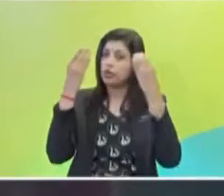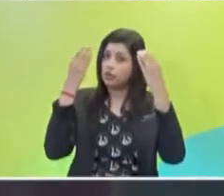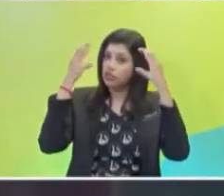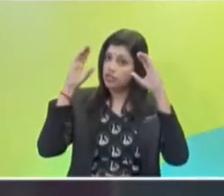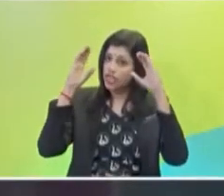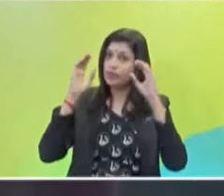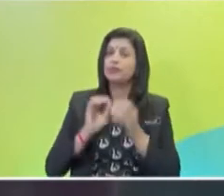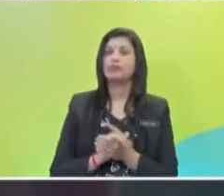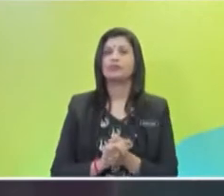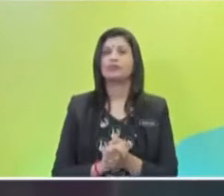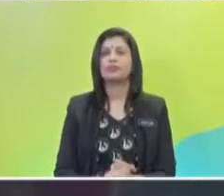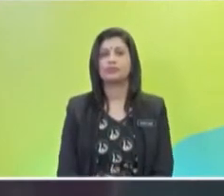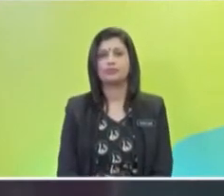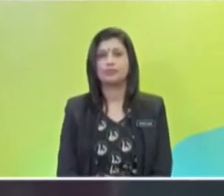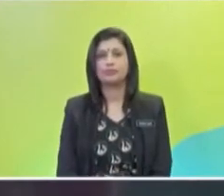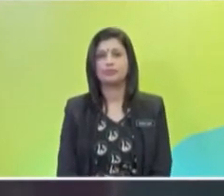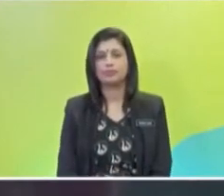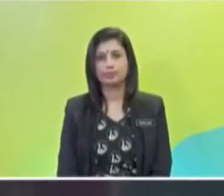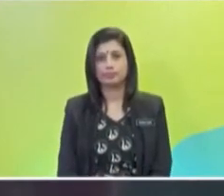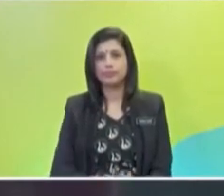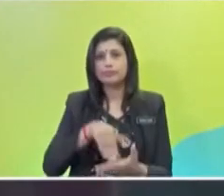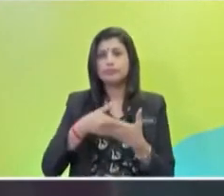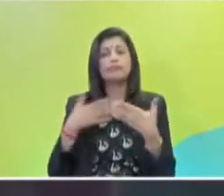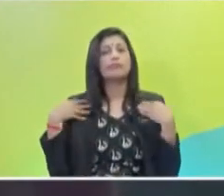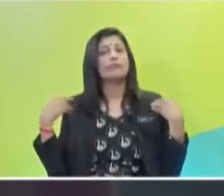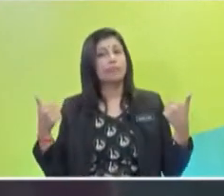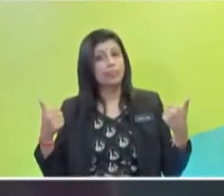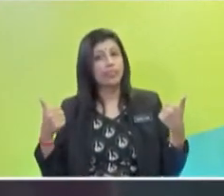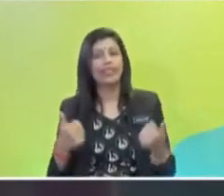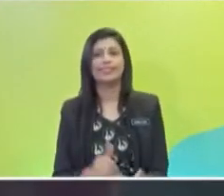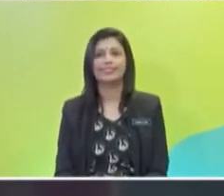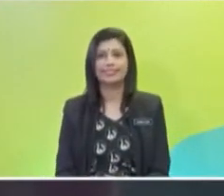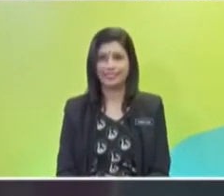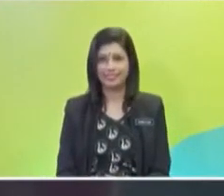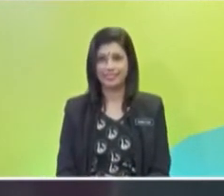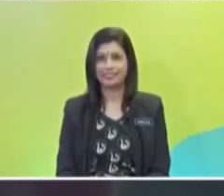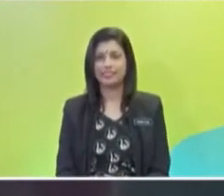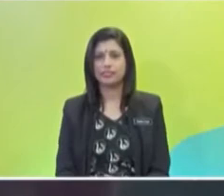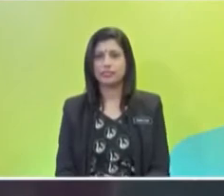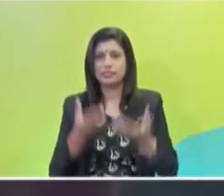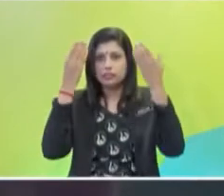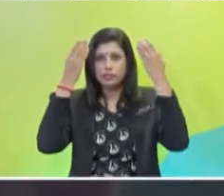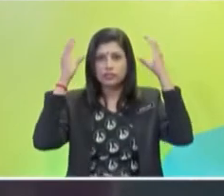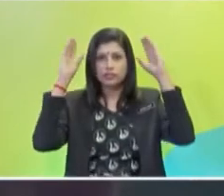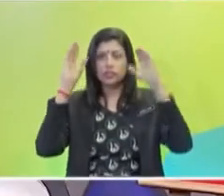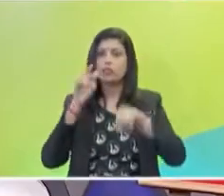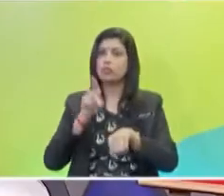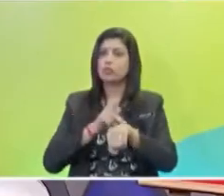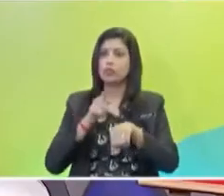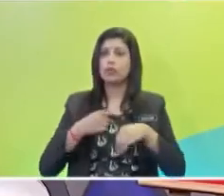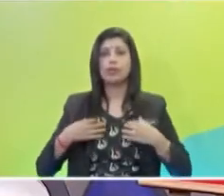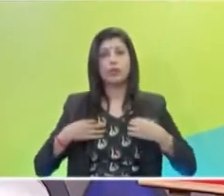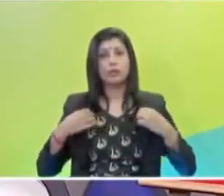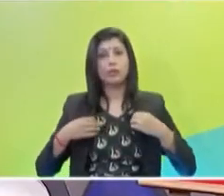Cikgu. Assalamualaikum warahmatullahi. Sihat Bandin? Cikgu sihat alhamdulillah. Cikgu berpakaian seperti seorang chef lah Cikgu.